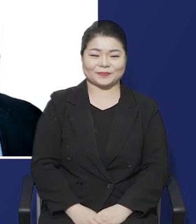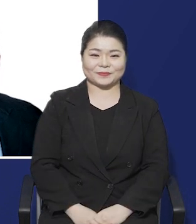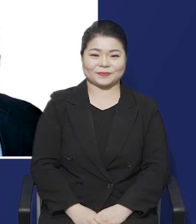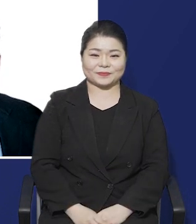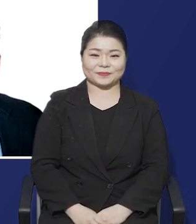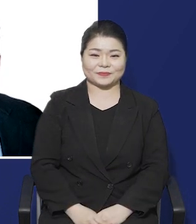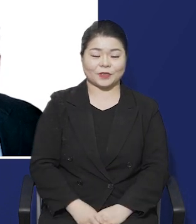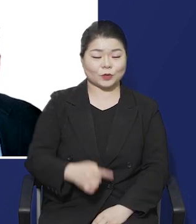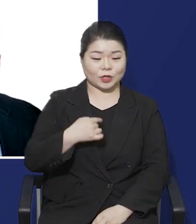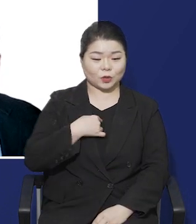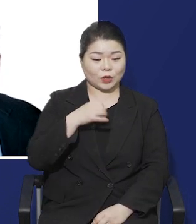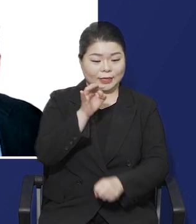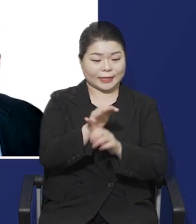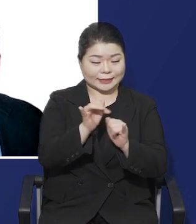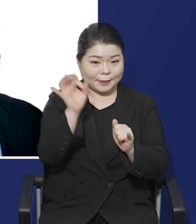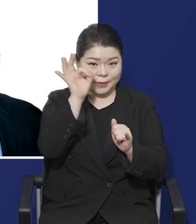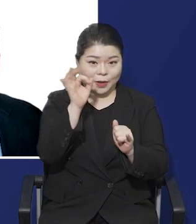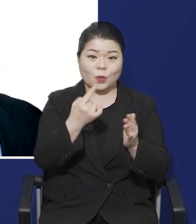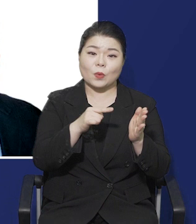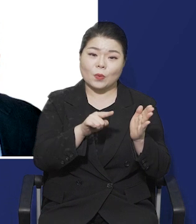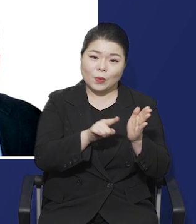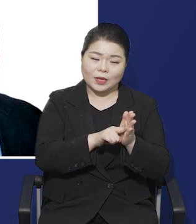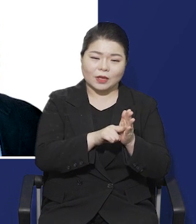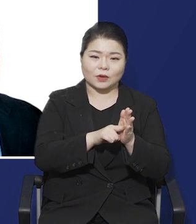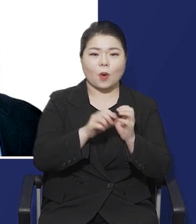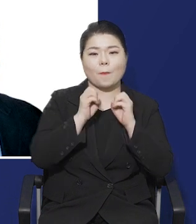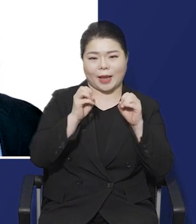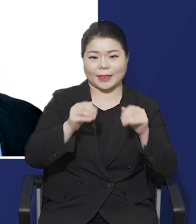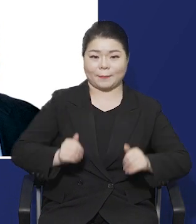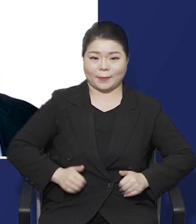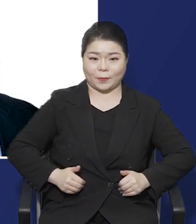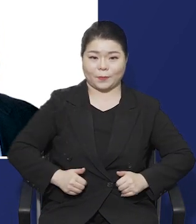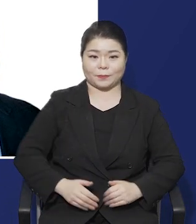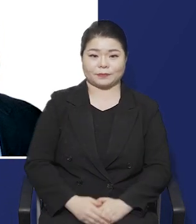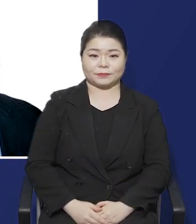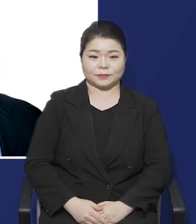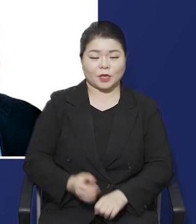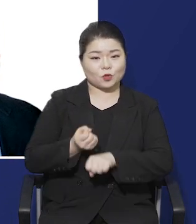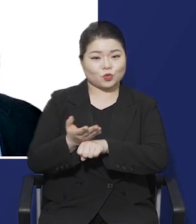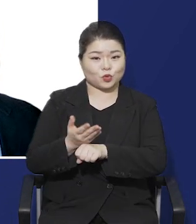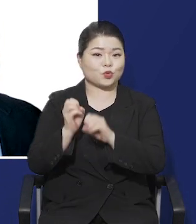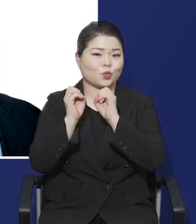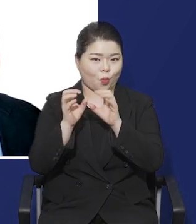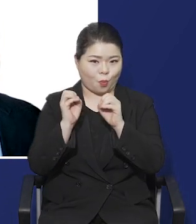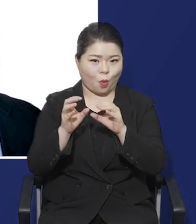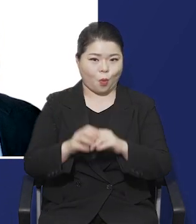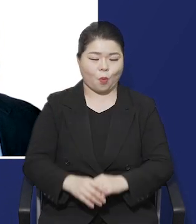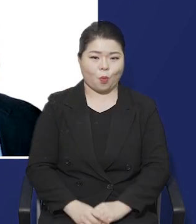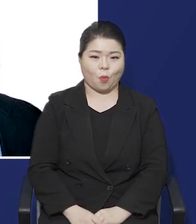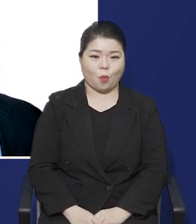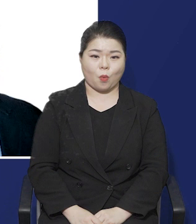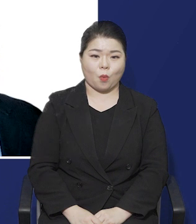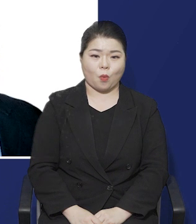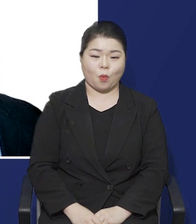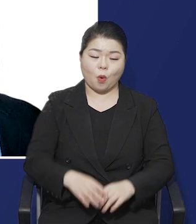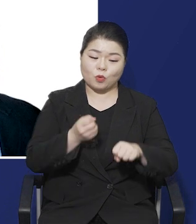바이어 발굴을 하기 위해서는 바이어를 대상으로 한 마케팅이 필요한데 바로 수출 마케팅입니다. 자, 그럼